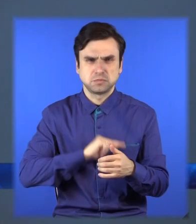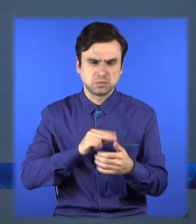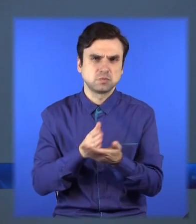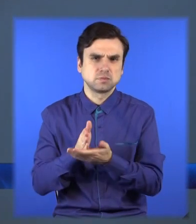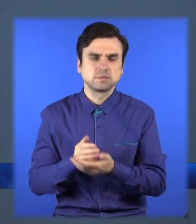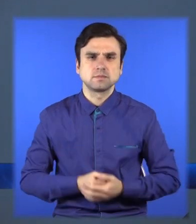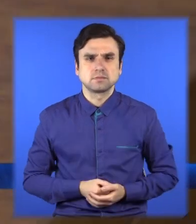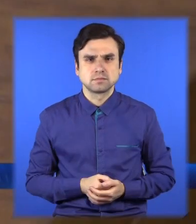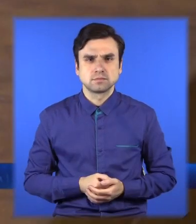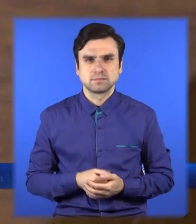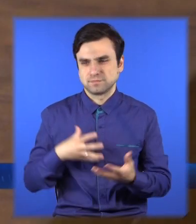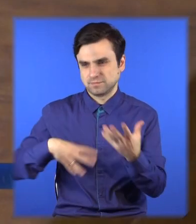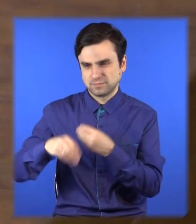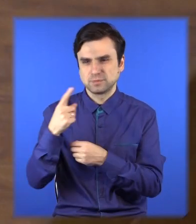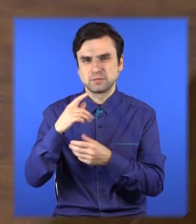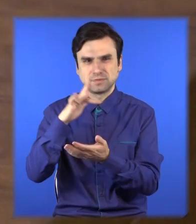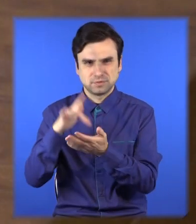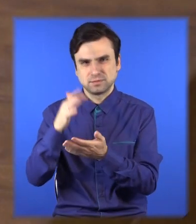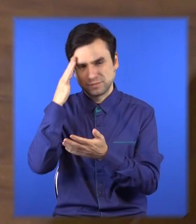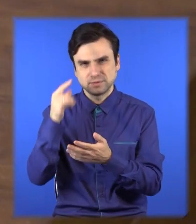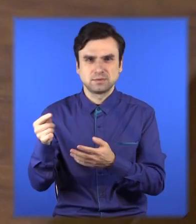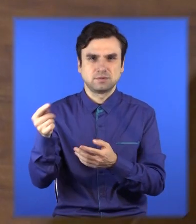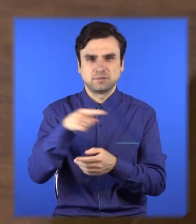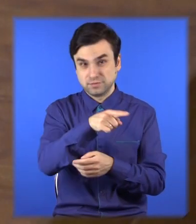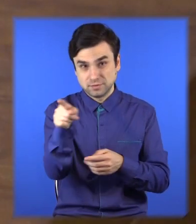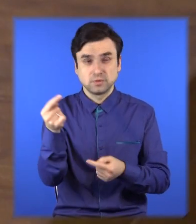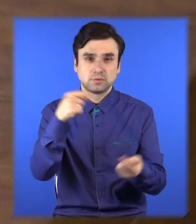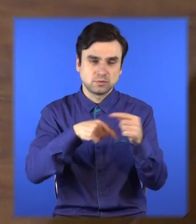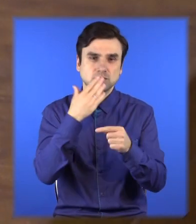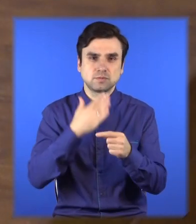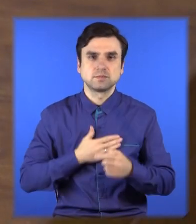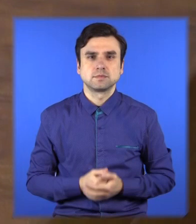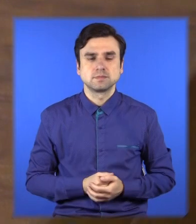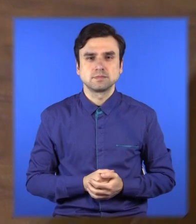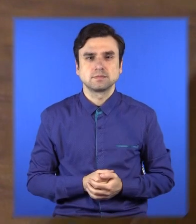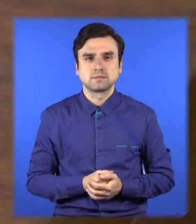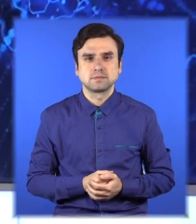Катерина Сич, Віктор Зубченко та увесь перший міський.